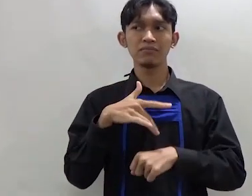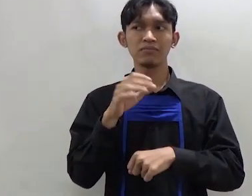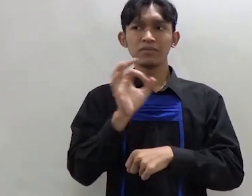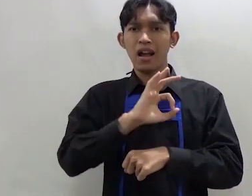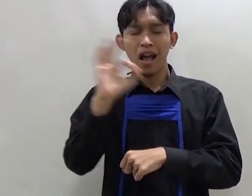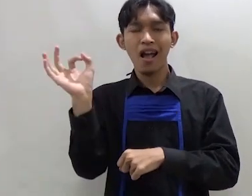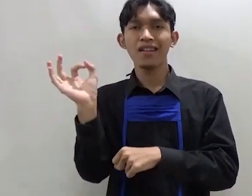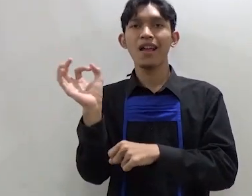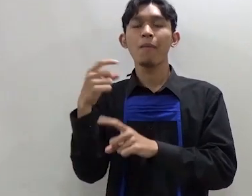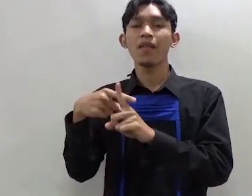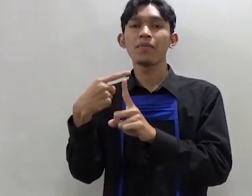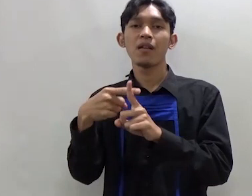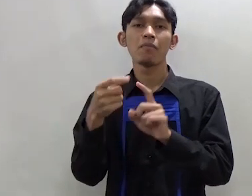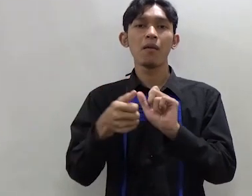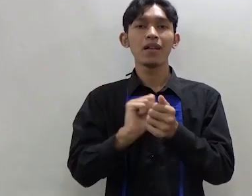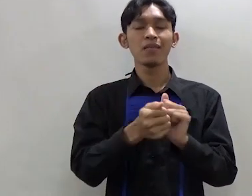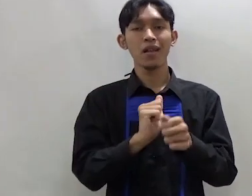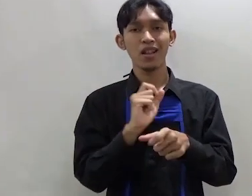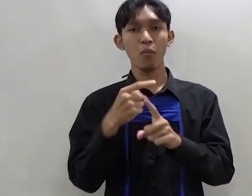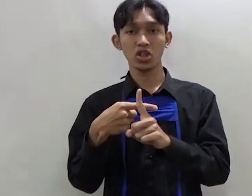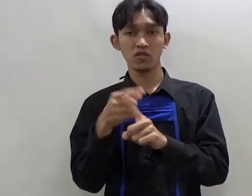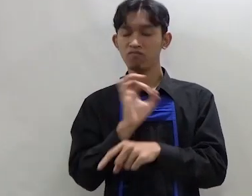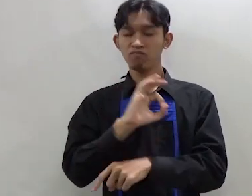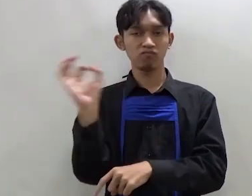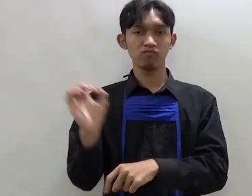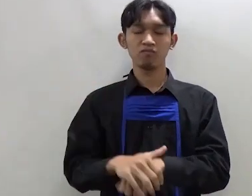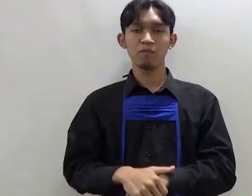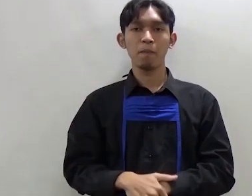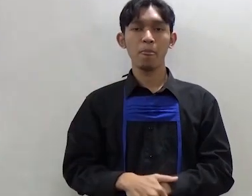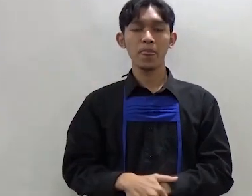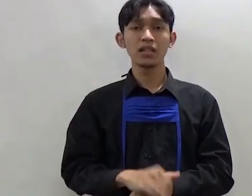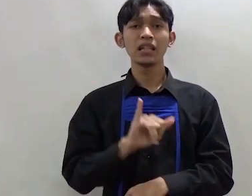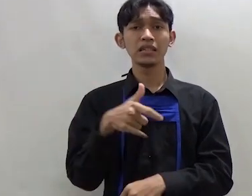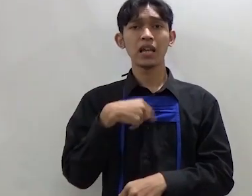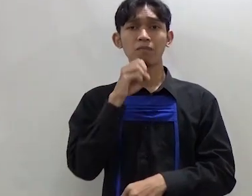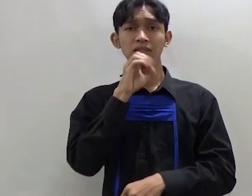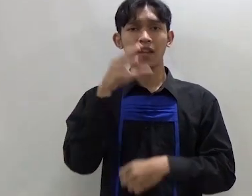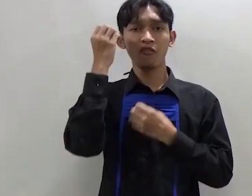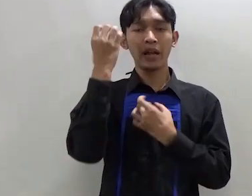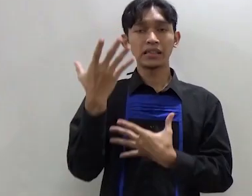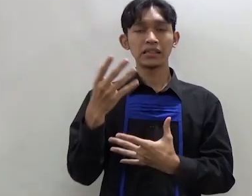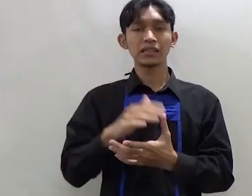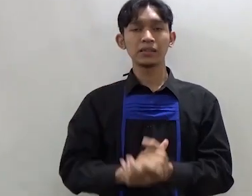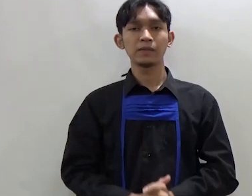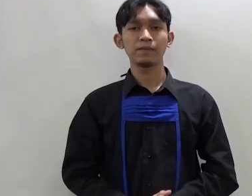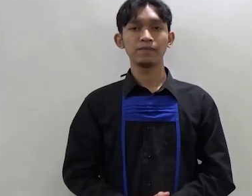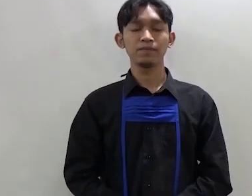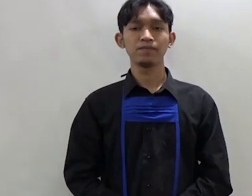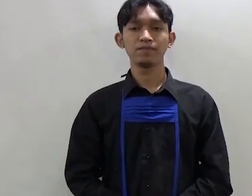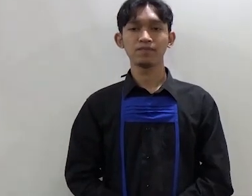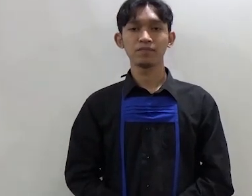Sampel swab tidak hanya digunakan untuk menguji PDB, namun justru sebagian besar digunakan